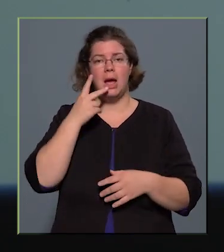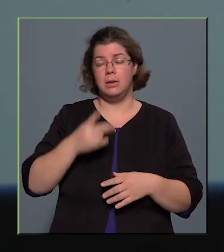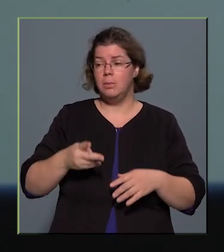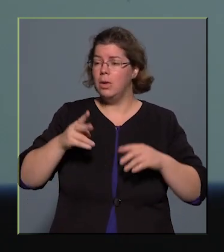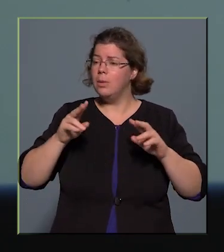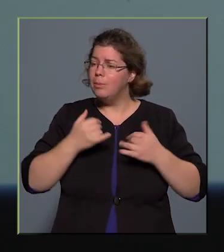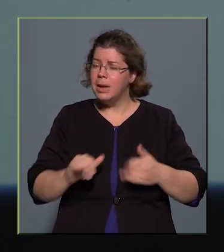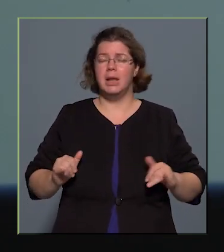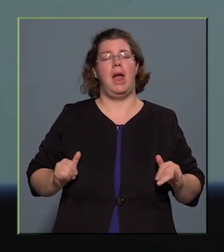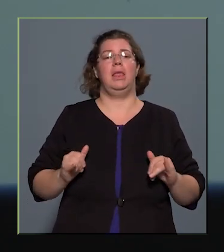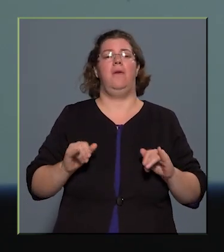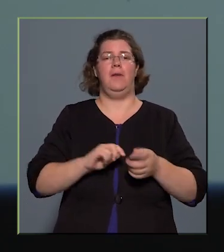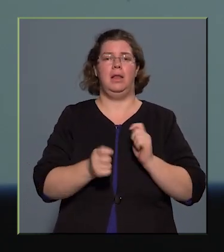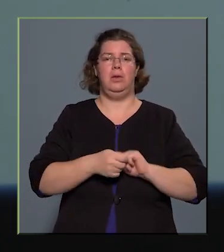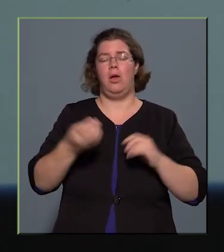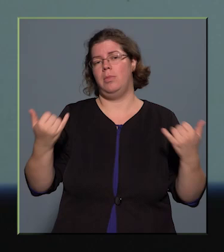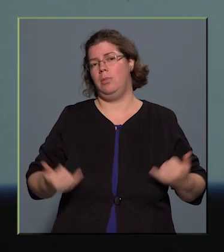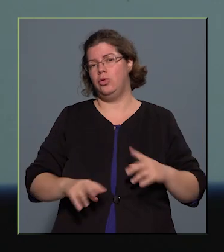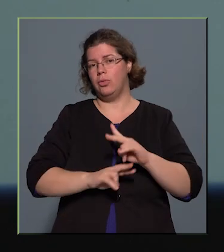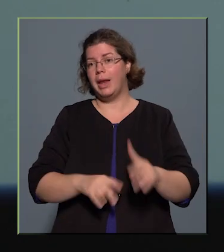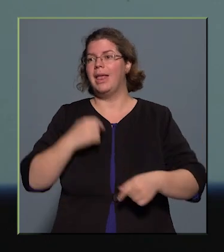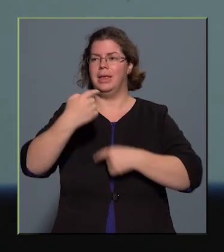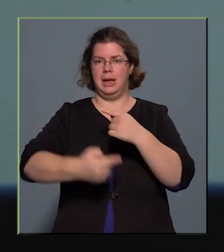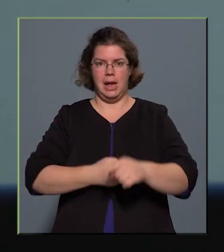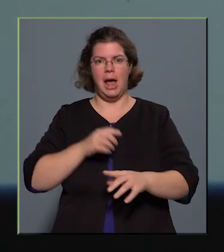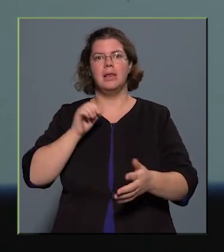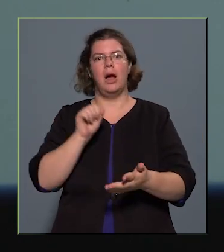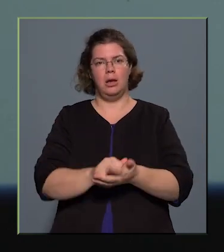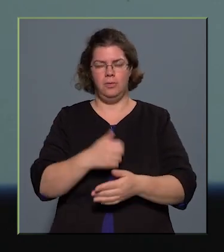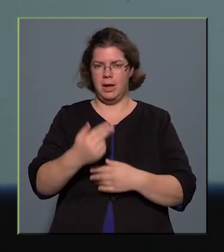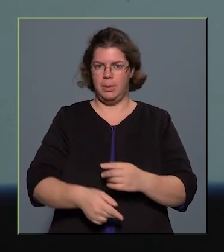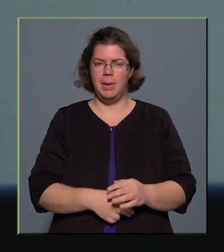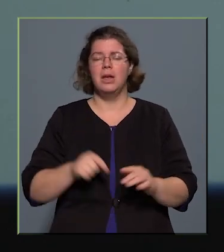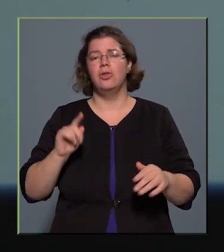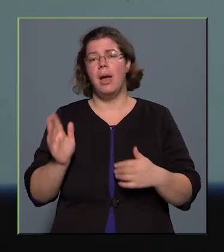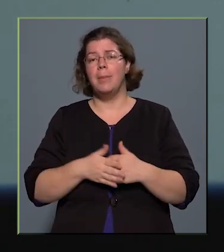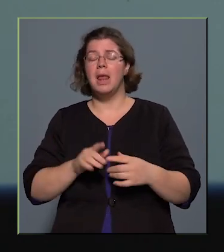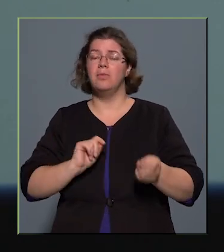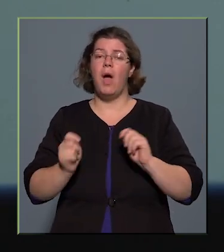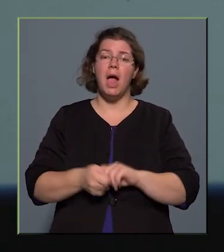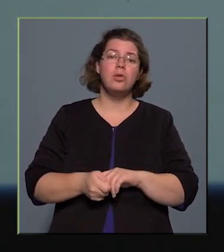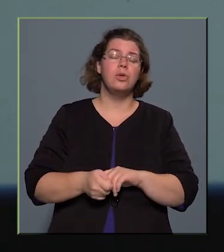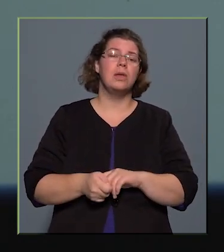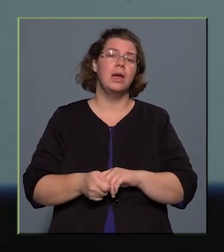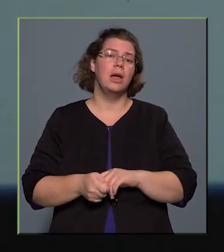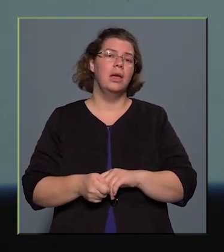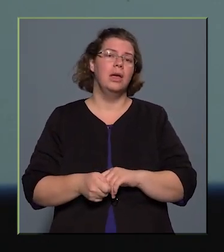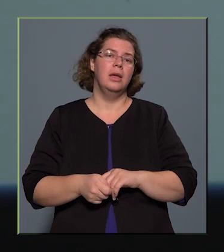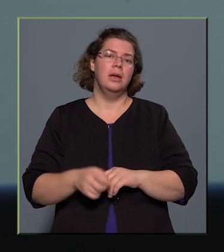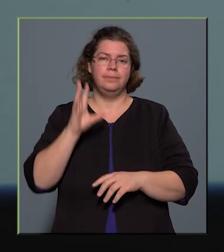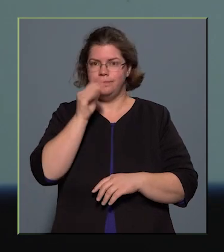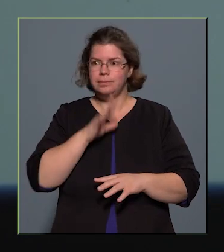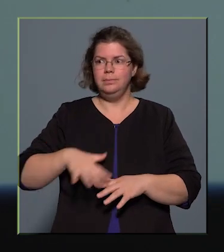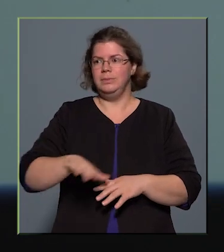a változás, ami most van, az egy generáció alatt megy végbe. És emellett ugye változik az